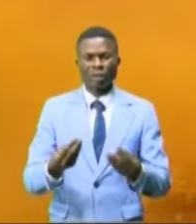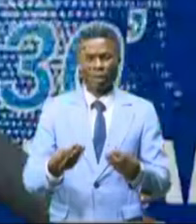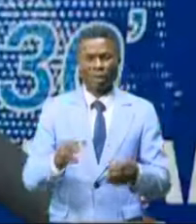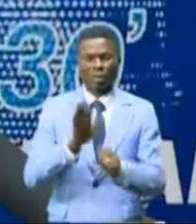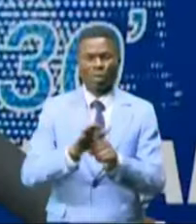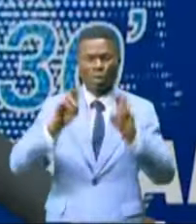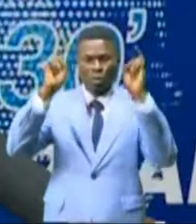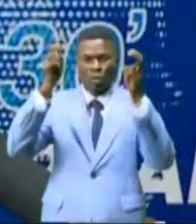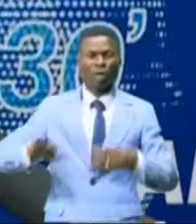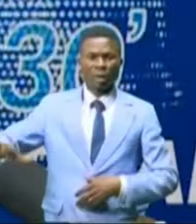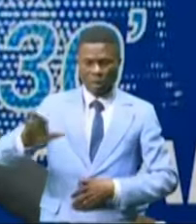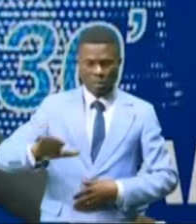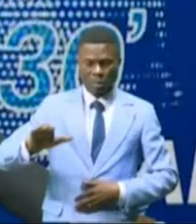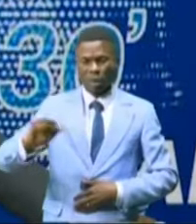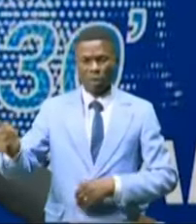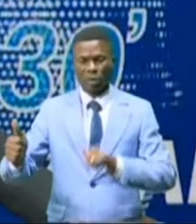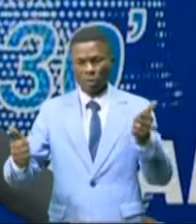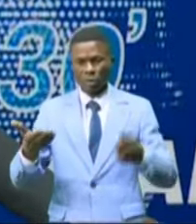pays.